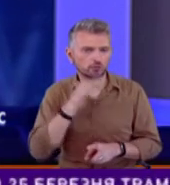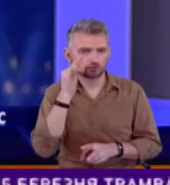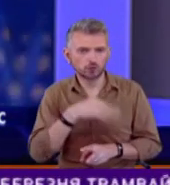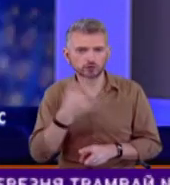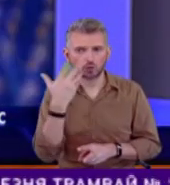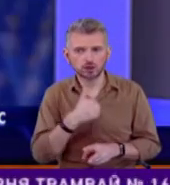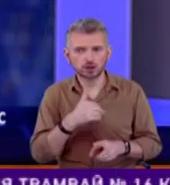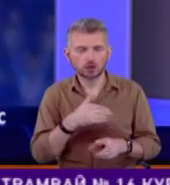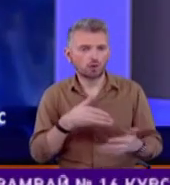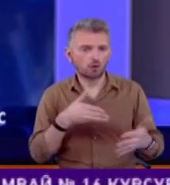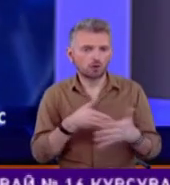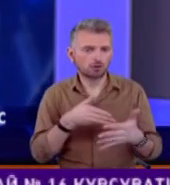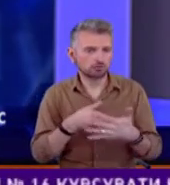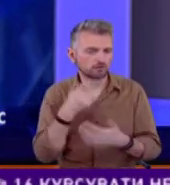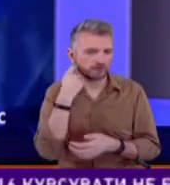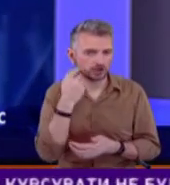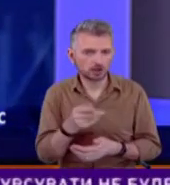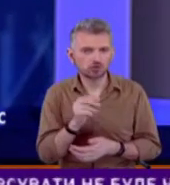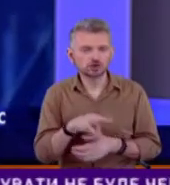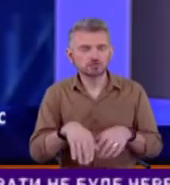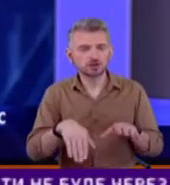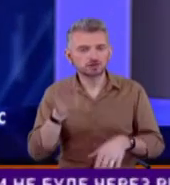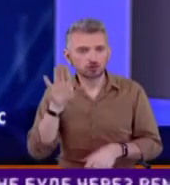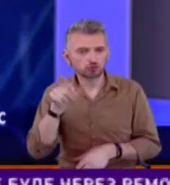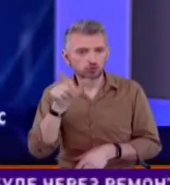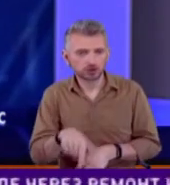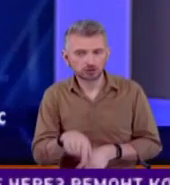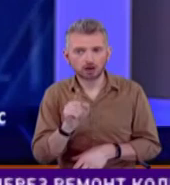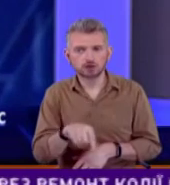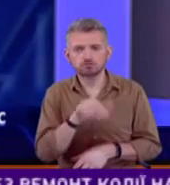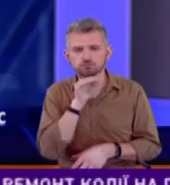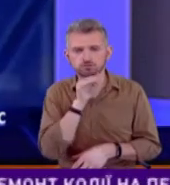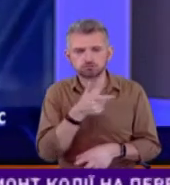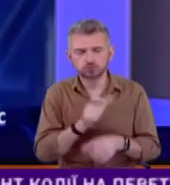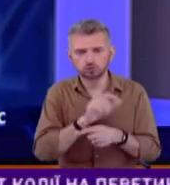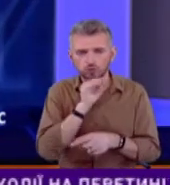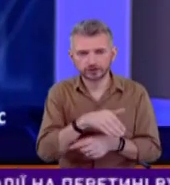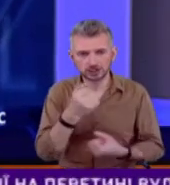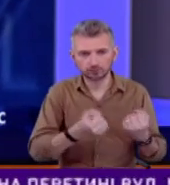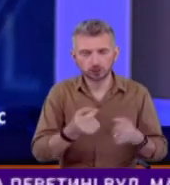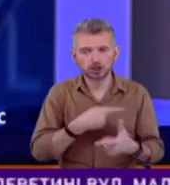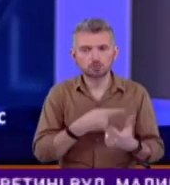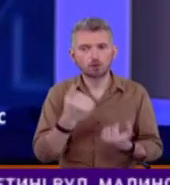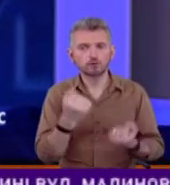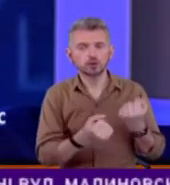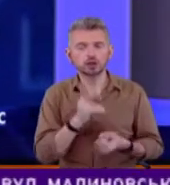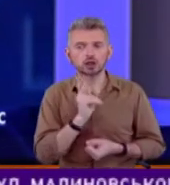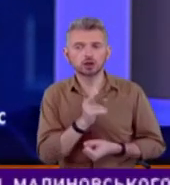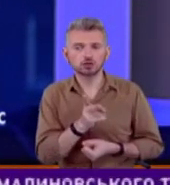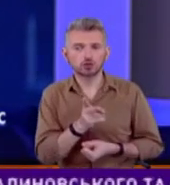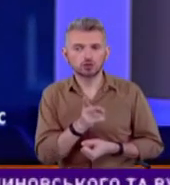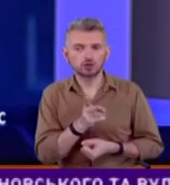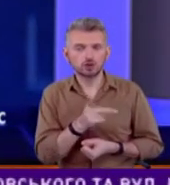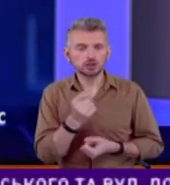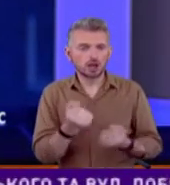коли обмежувався граничний вік. Є, чим старша людина, тим будь це професійний просто водій, або це водій, який